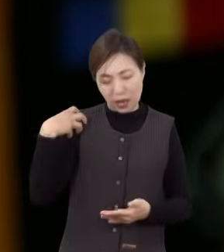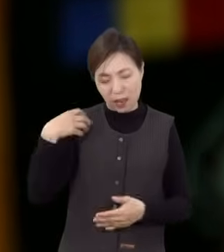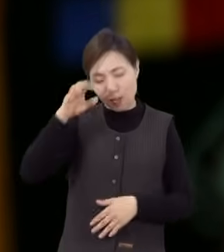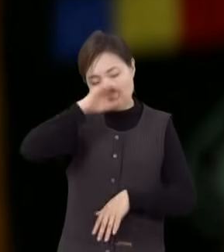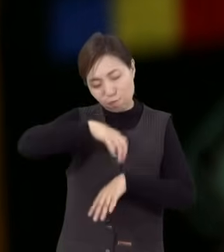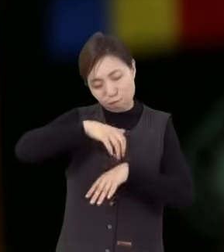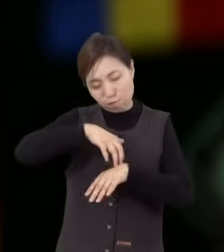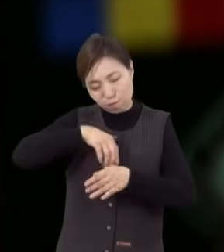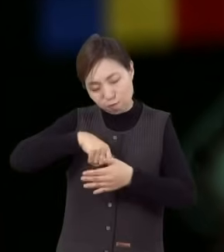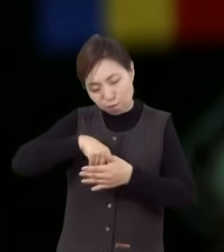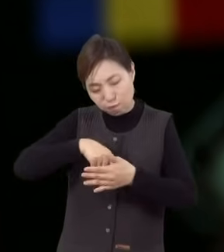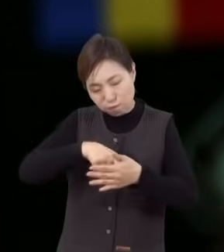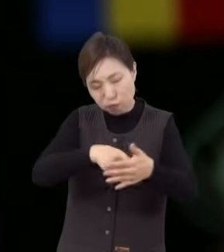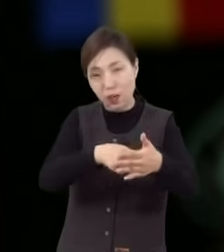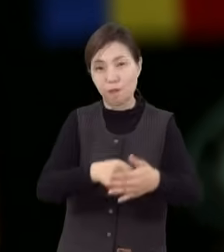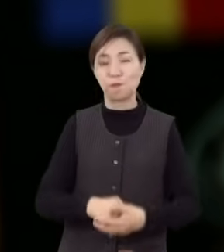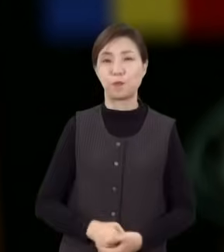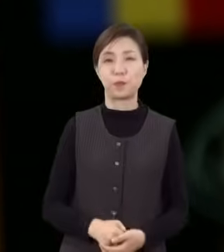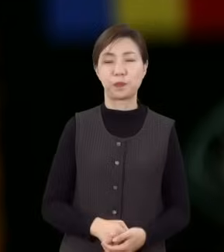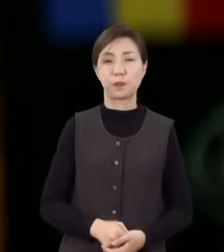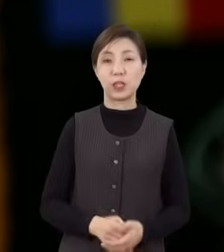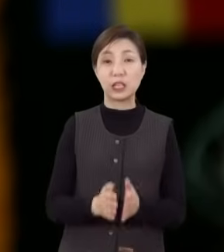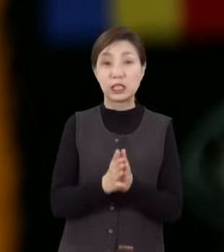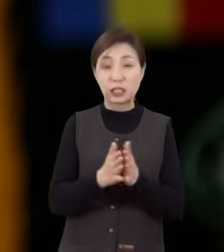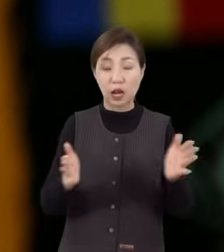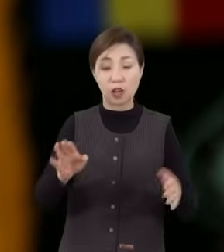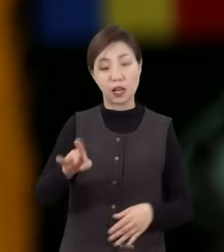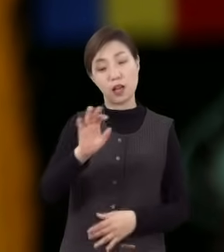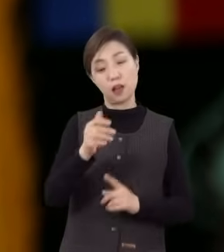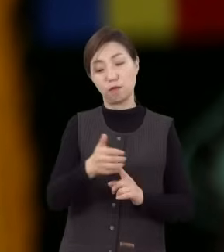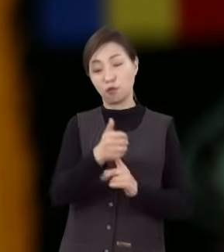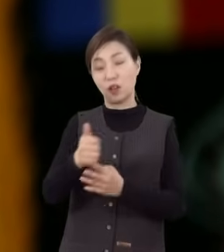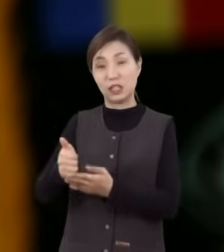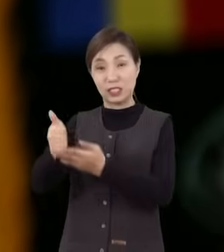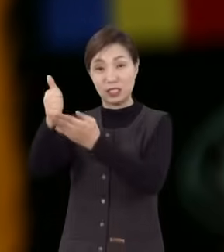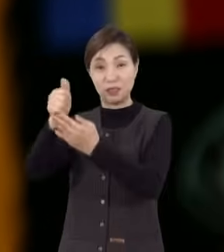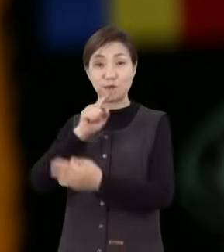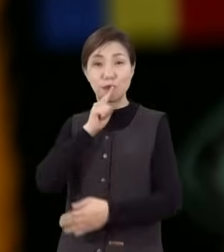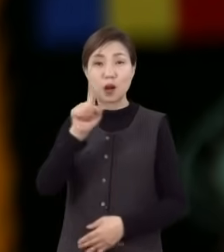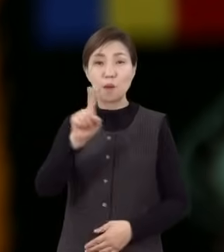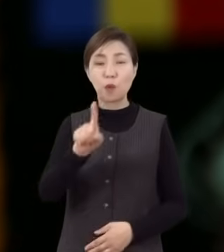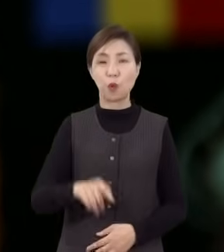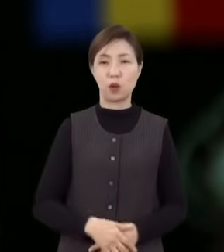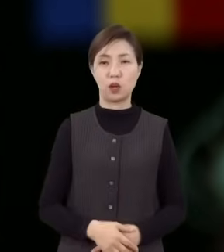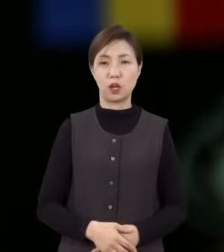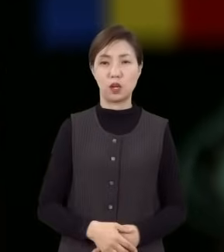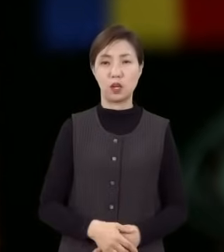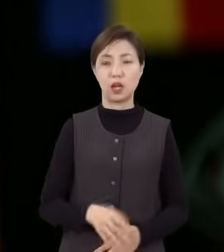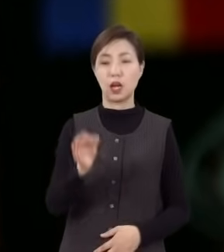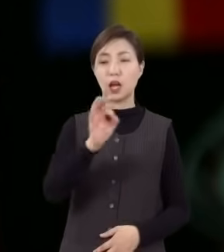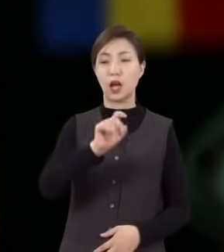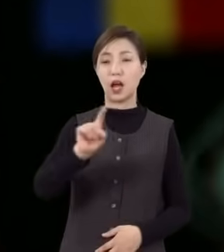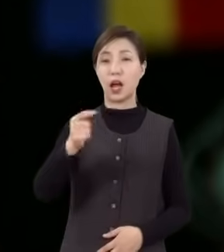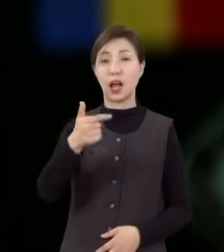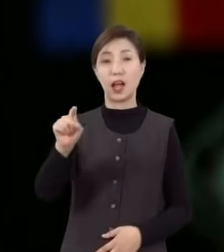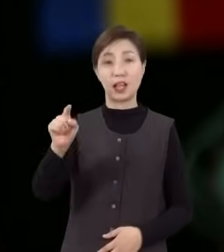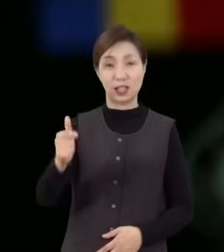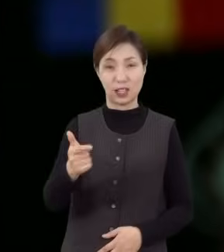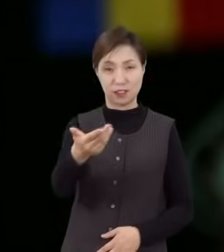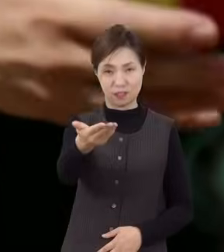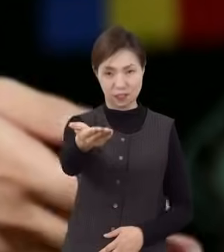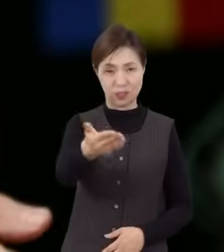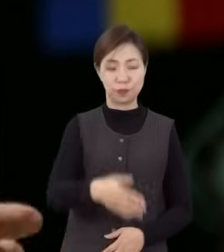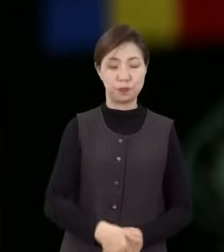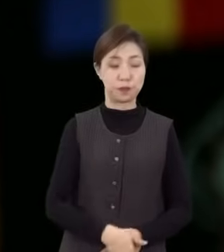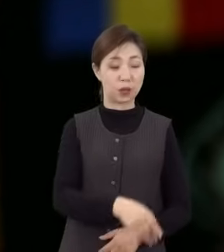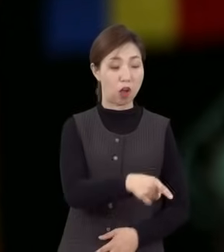그리고 부처님이 이와 같이 말씀하십니다. 아난이여, 그대가 데려왔으니 그대가